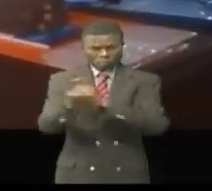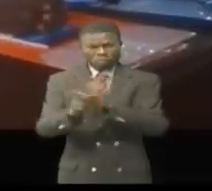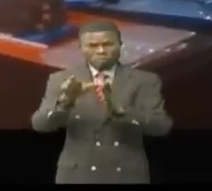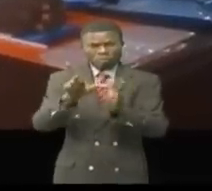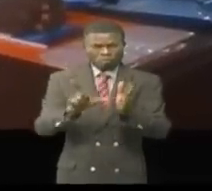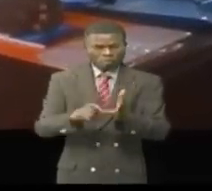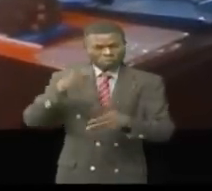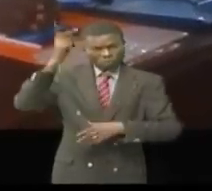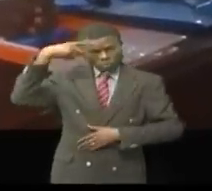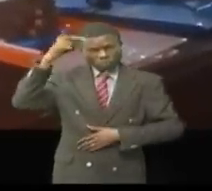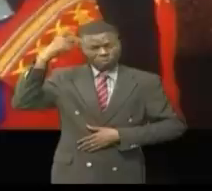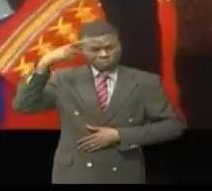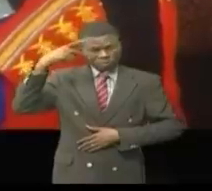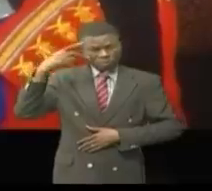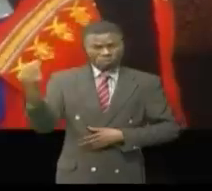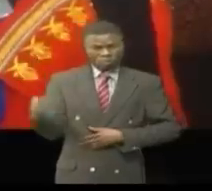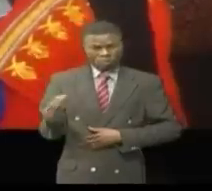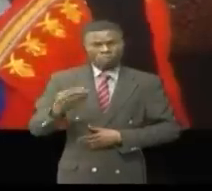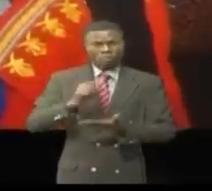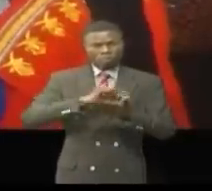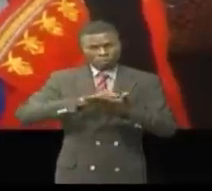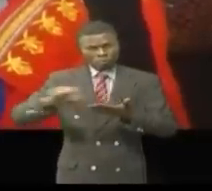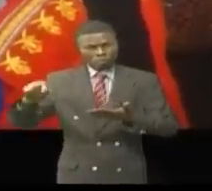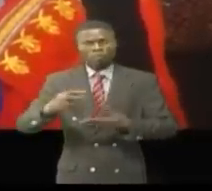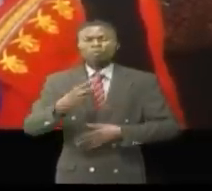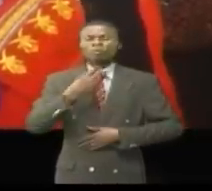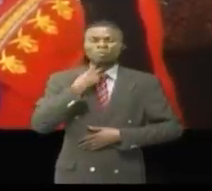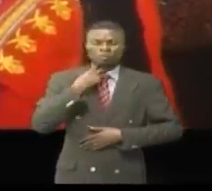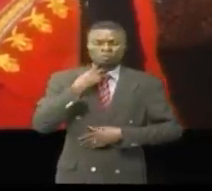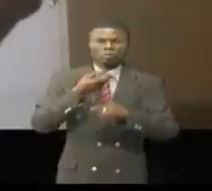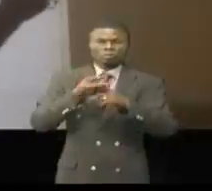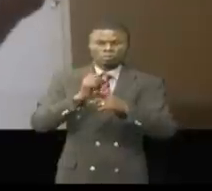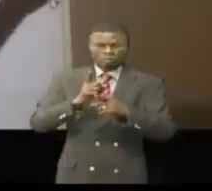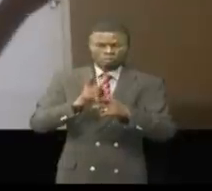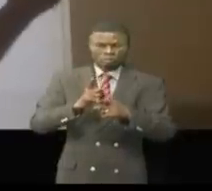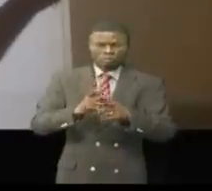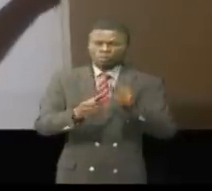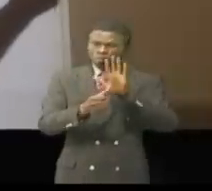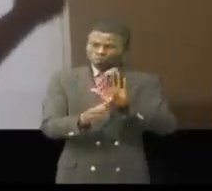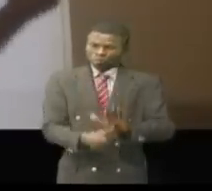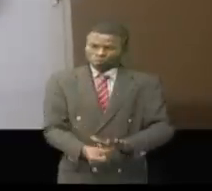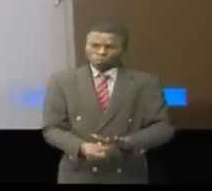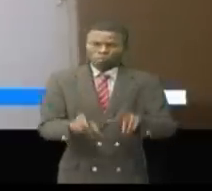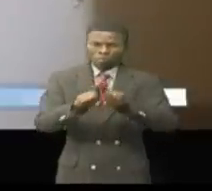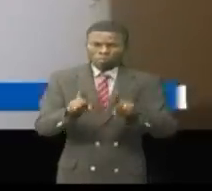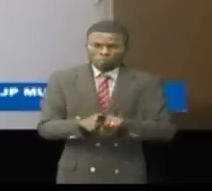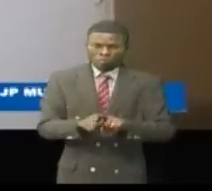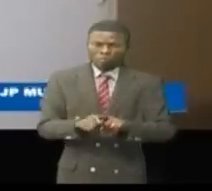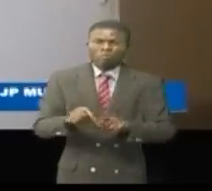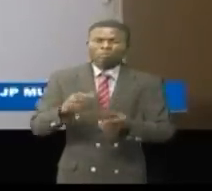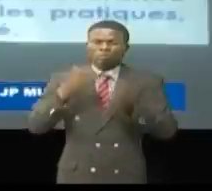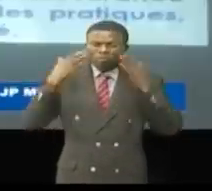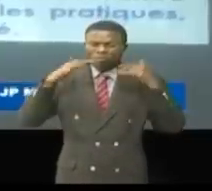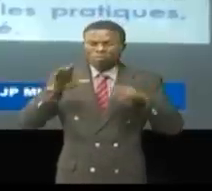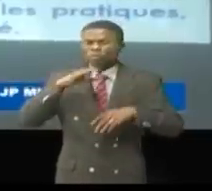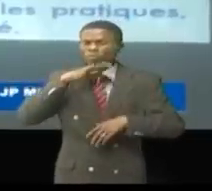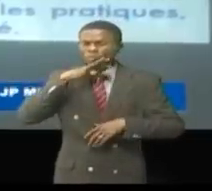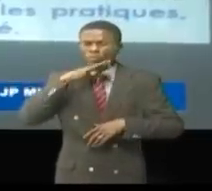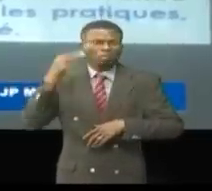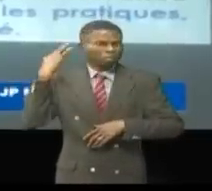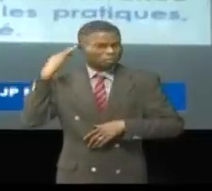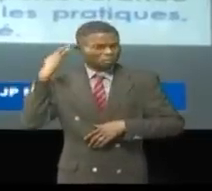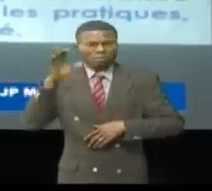et politiques en vue d'éliminer les obstacles liés à la discrimination et à la stigmatisation et